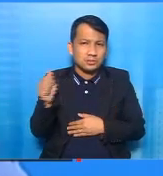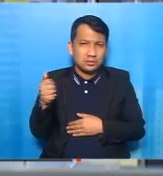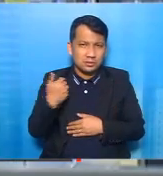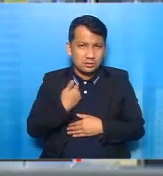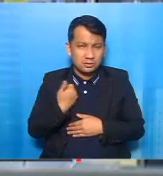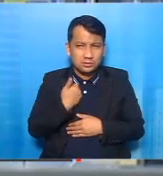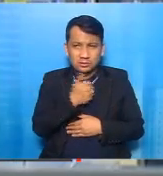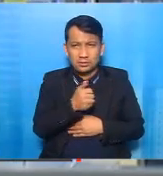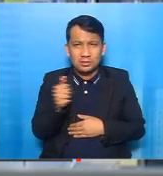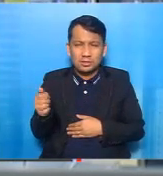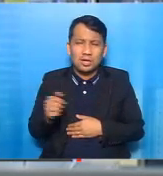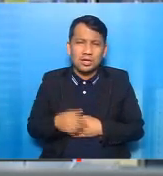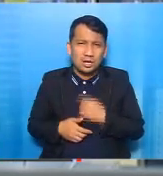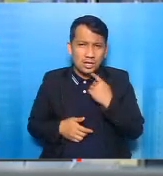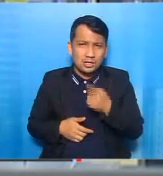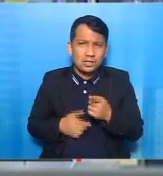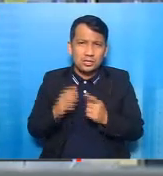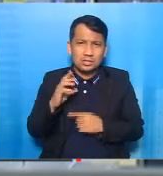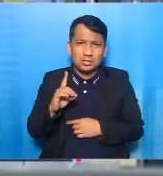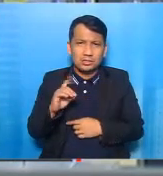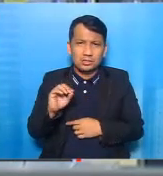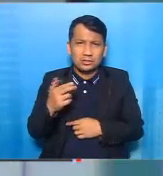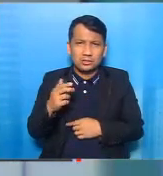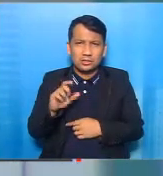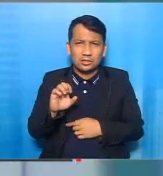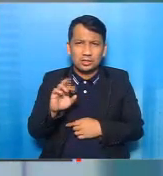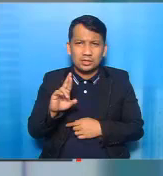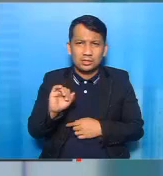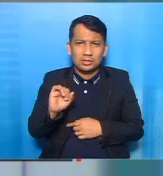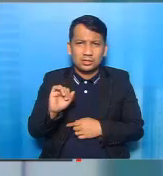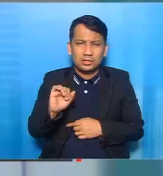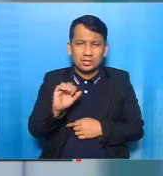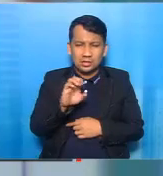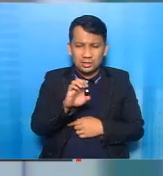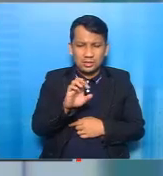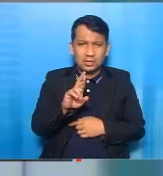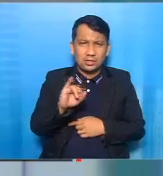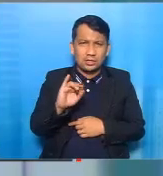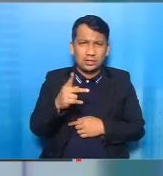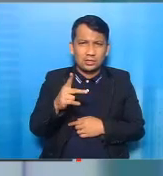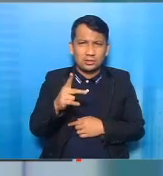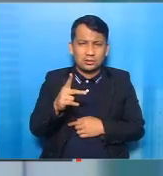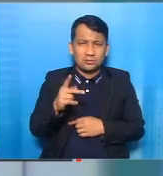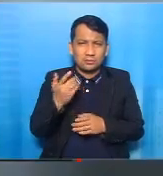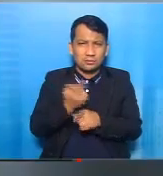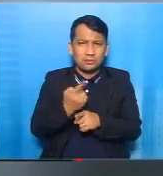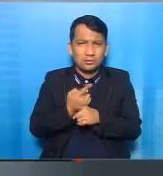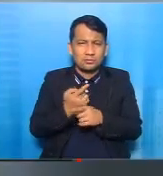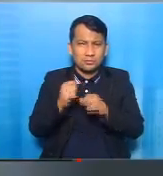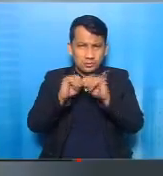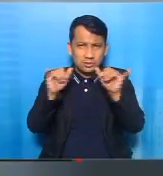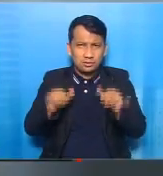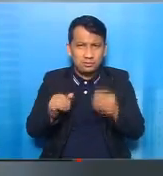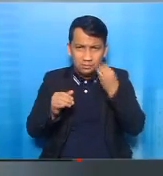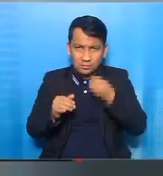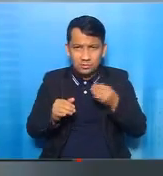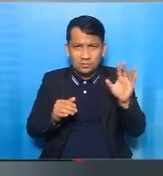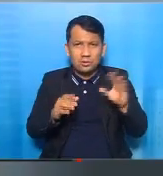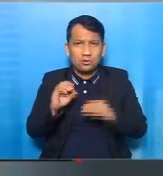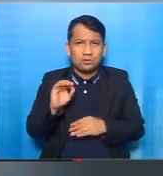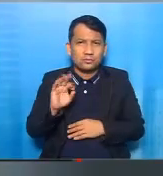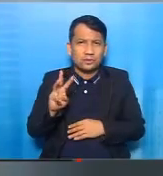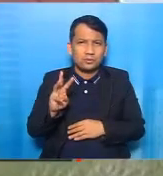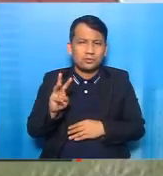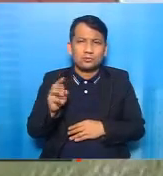no? Hirit naman ni Lipa Mayor Eric Africa, mas mainam pa sana kung maayos lang ang sistema ng pagpapauwi ng mga overseas